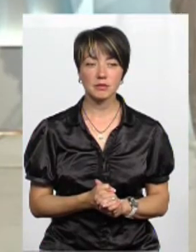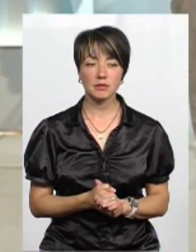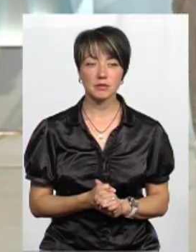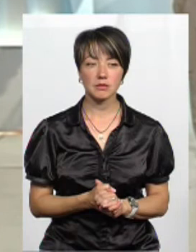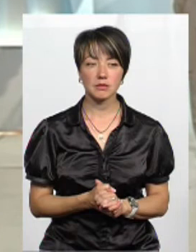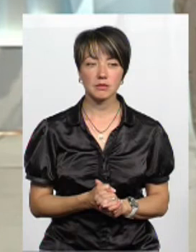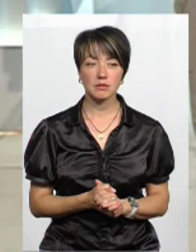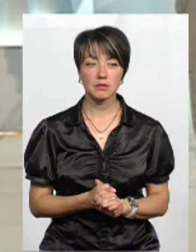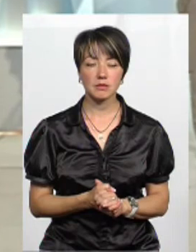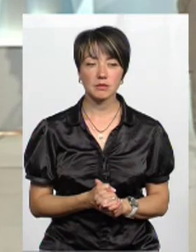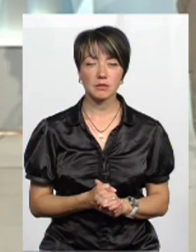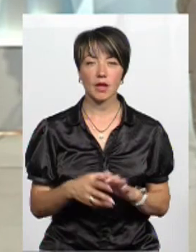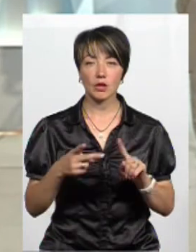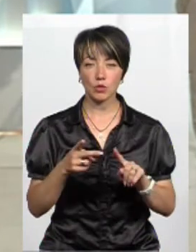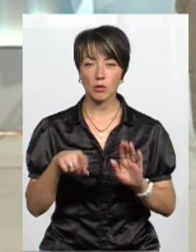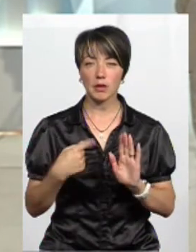Слідуче питання